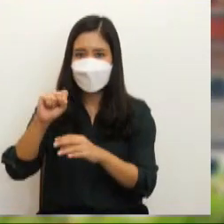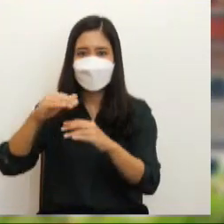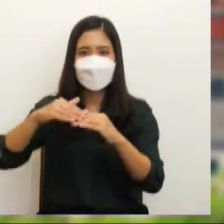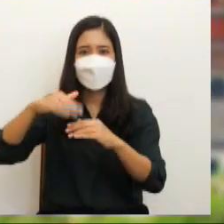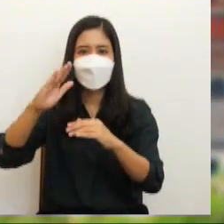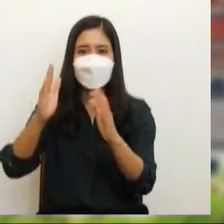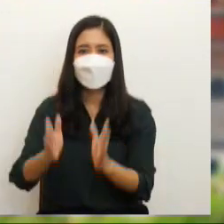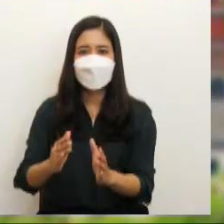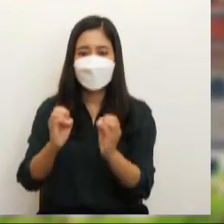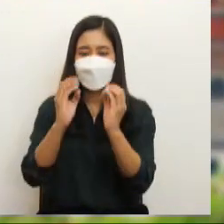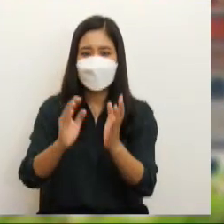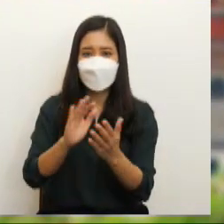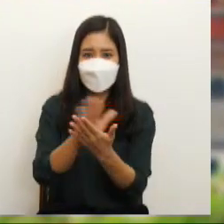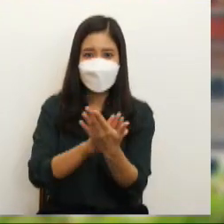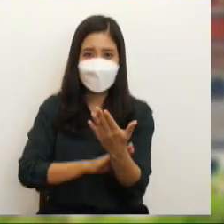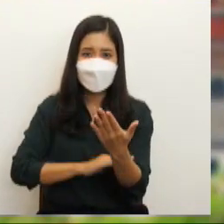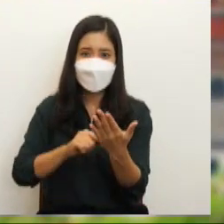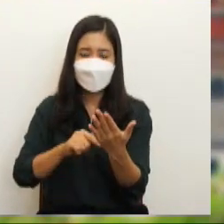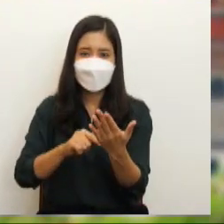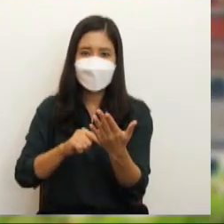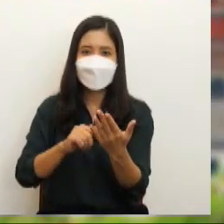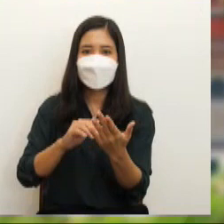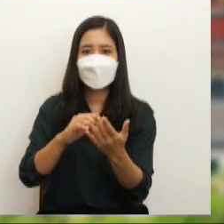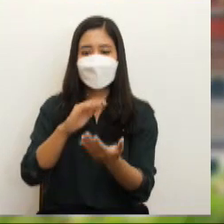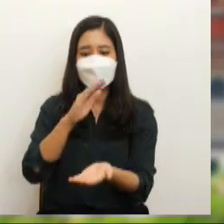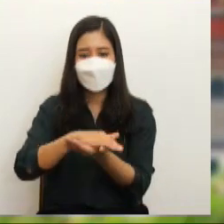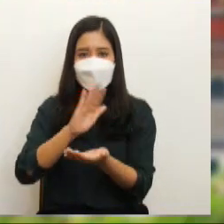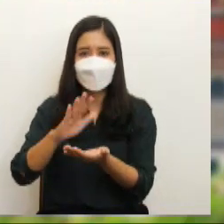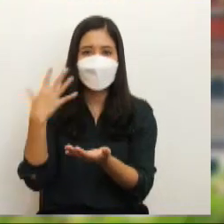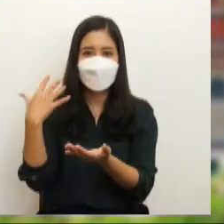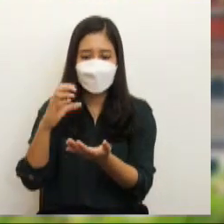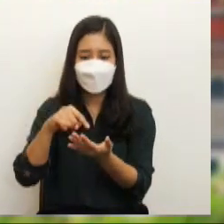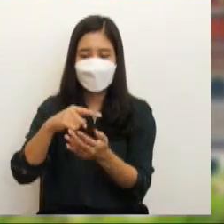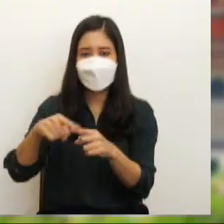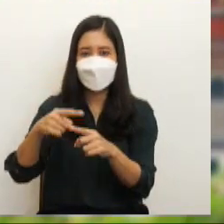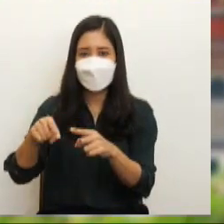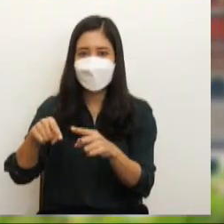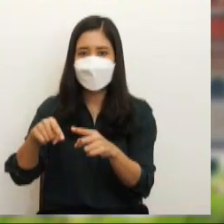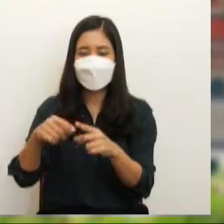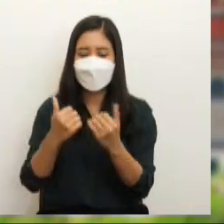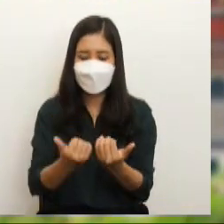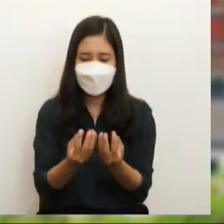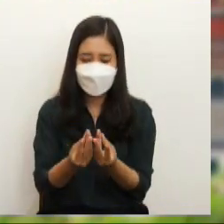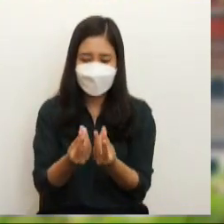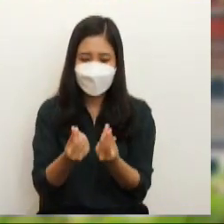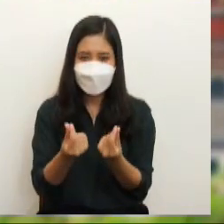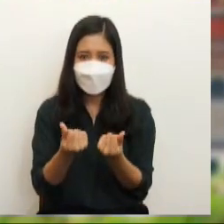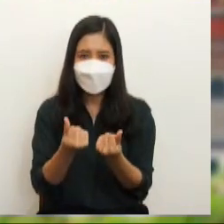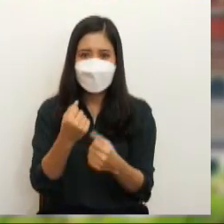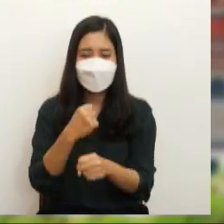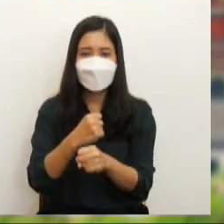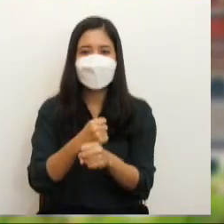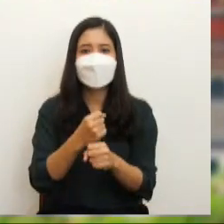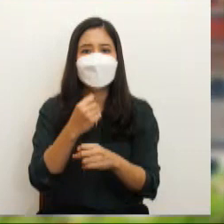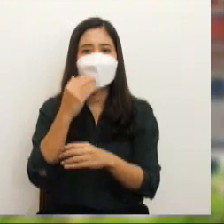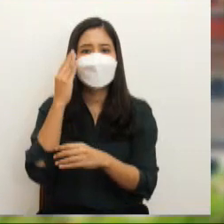ครูการศึกษาของภาครัฐและเอกชนนี่คือจุดที่นำเรียนท่านตั้งแต่ต้นว่า